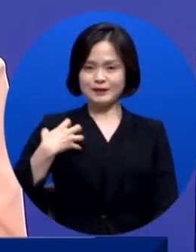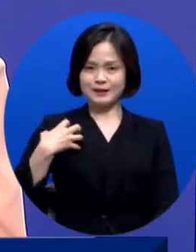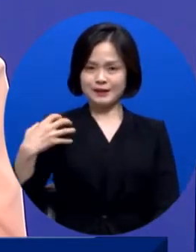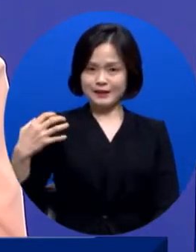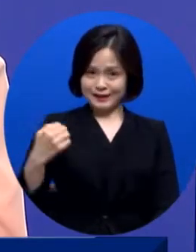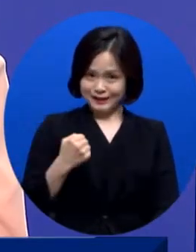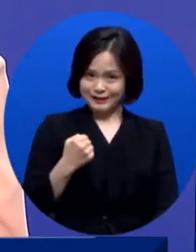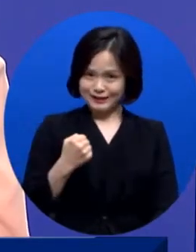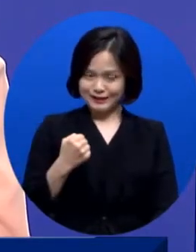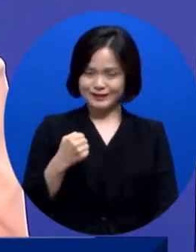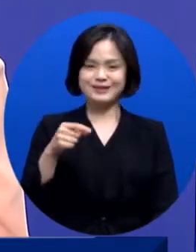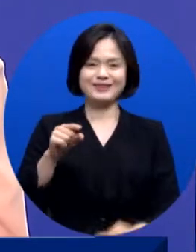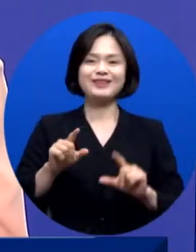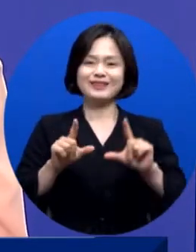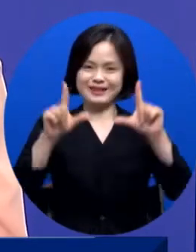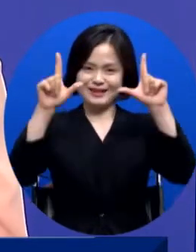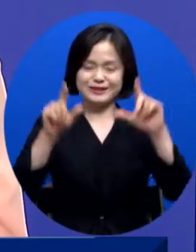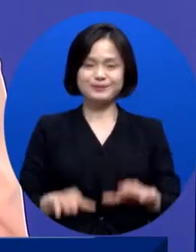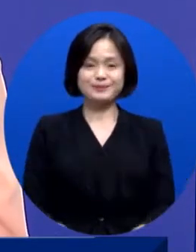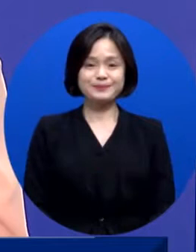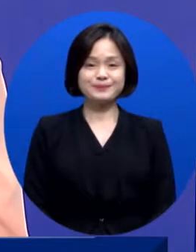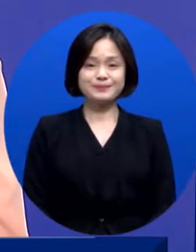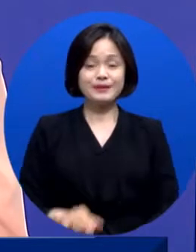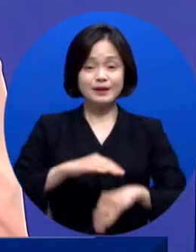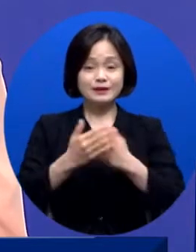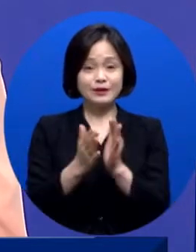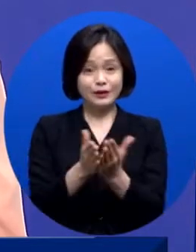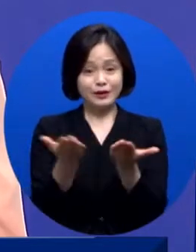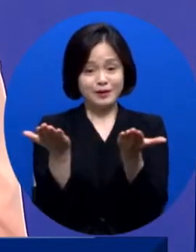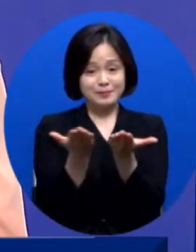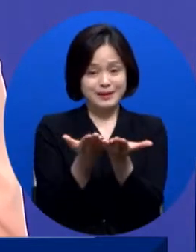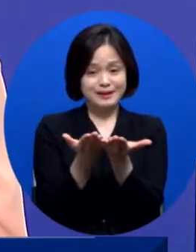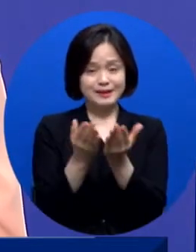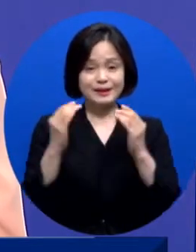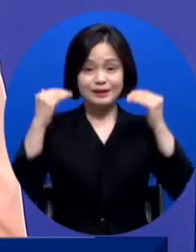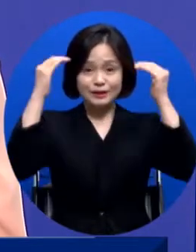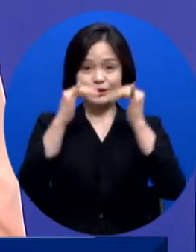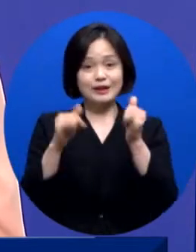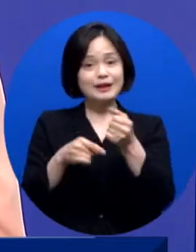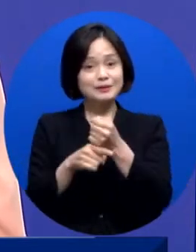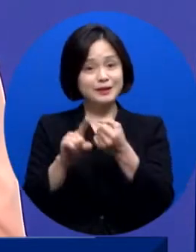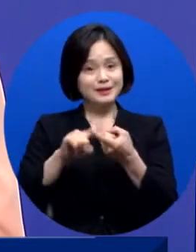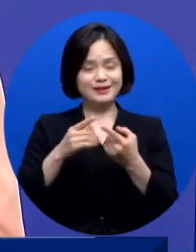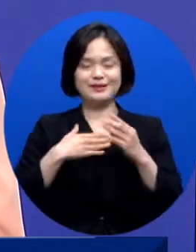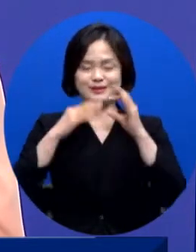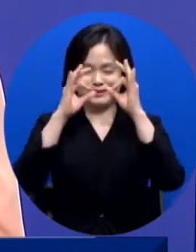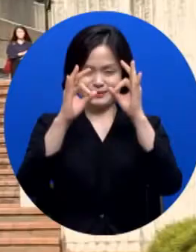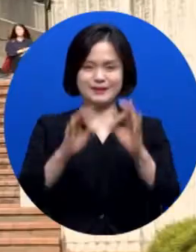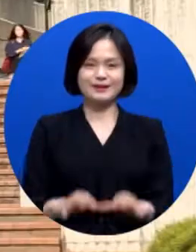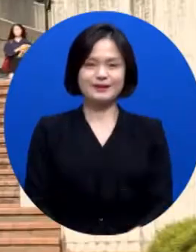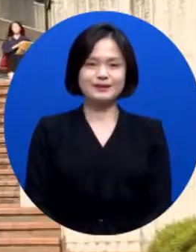법정 기념일인데요. 성년의 날이 갖는 성경적 의미는 뭘까요? 이현지 기자가 알려드립니다.